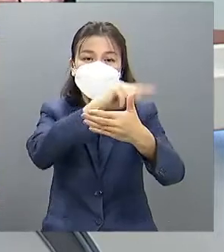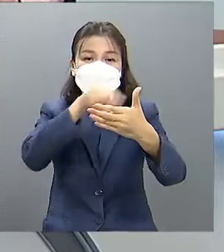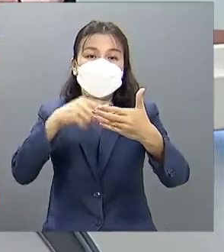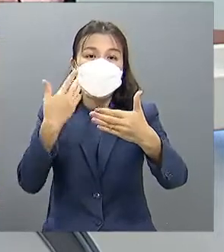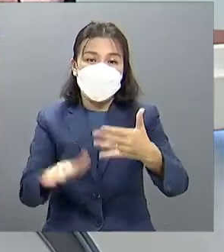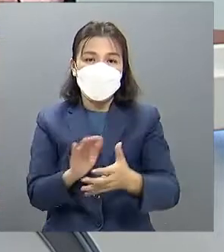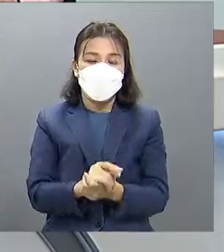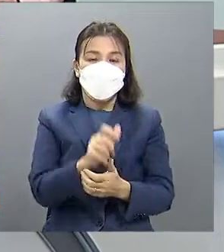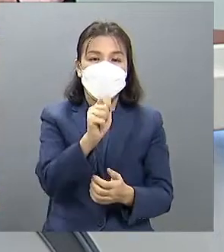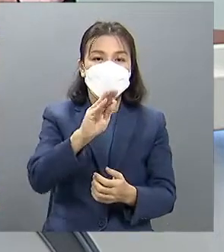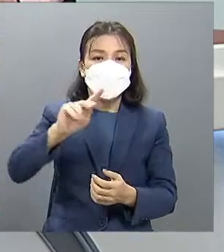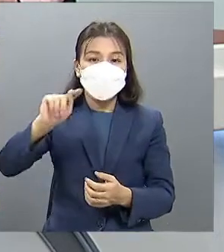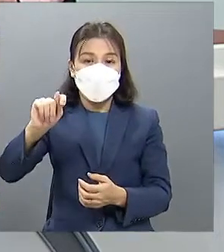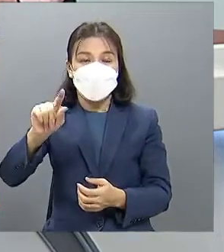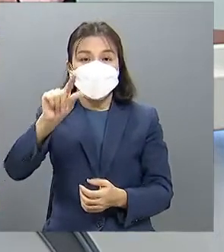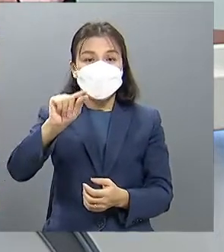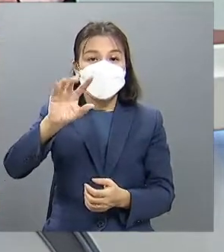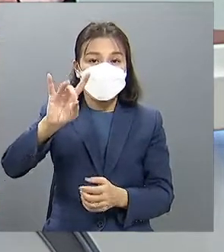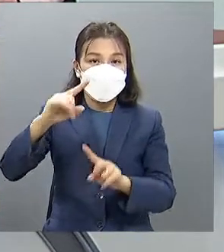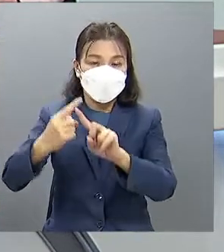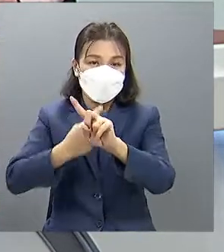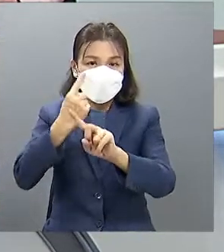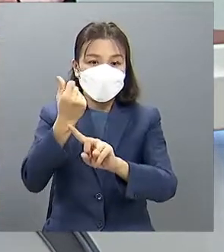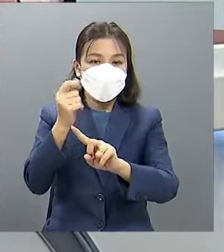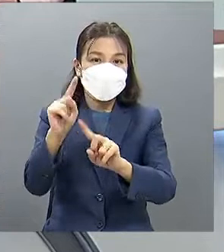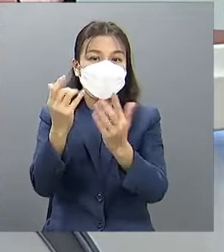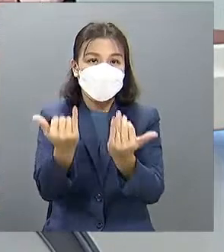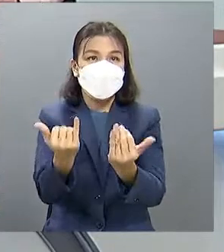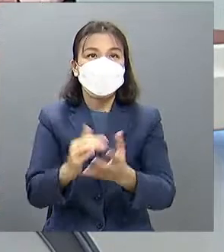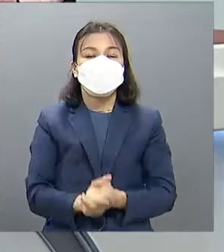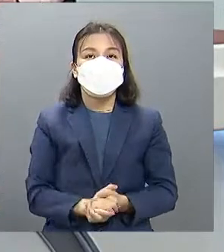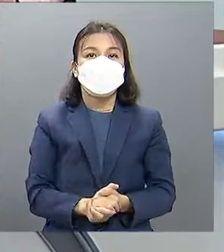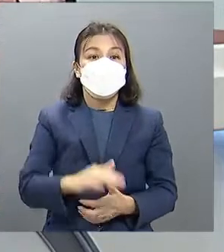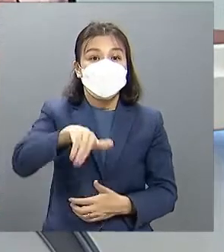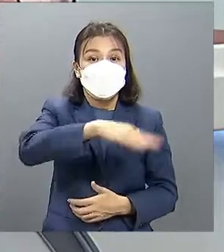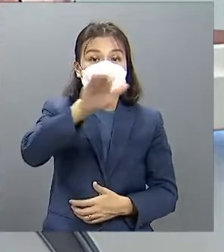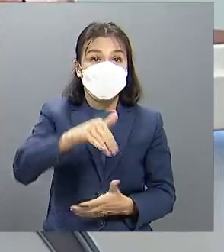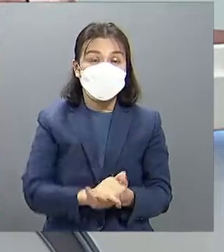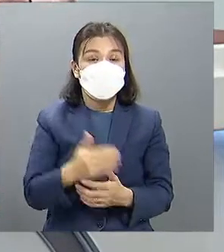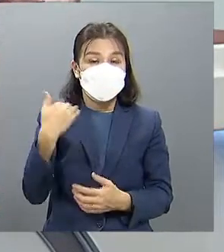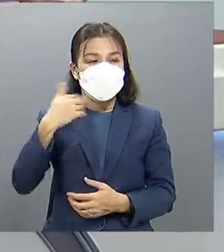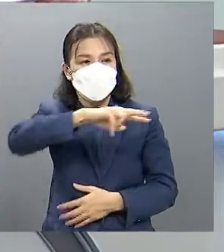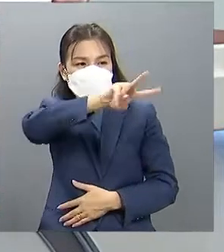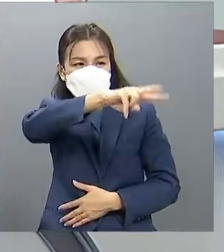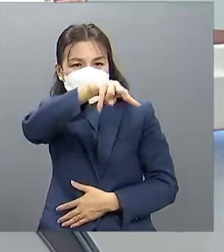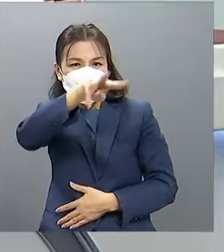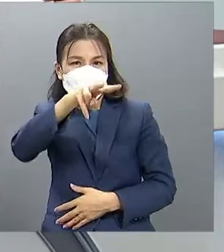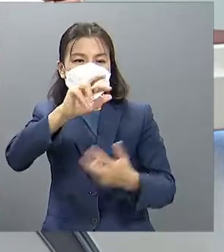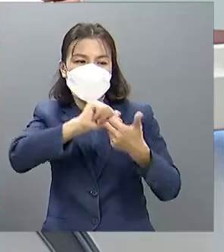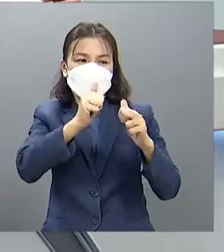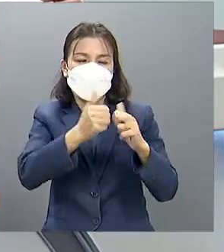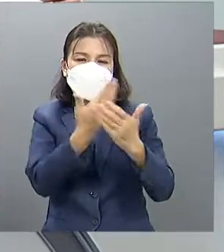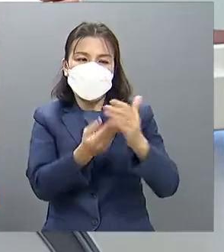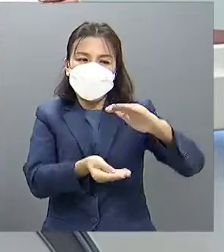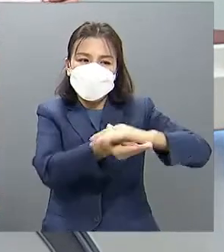ขึ้นในวันที่28พฤศจิกายนนี้นะคะหลายๆพื้นที่ก็ยกระดับเรื่องของการดูแลปัญหาการทุจริตรวมไปถึงเรื่องของความปล